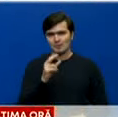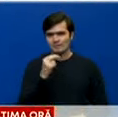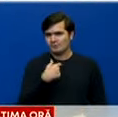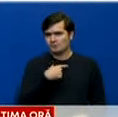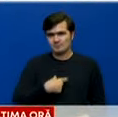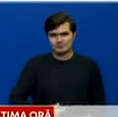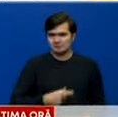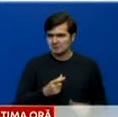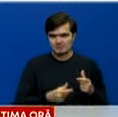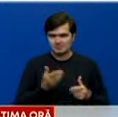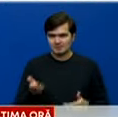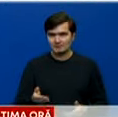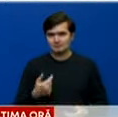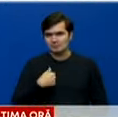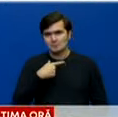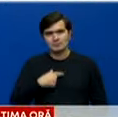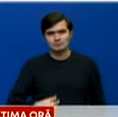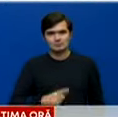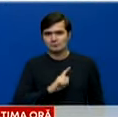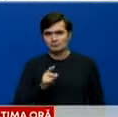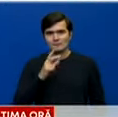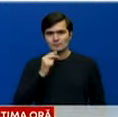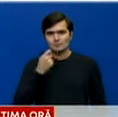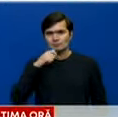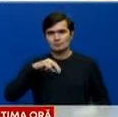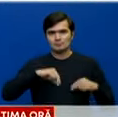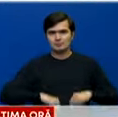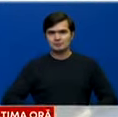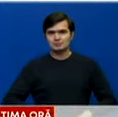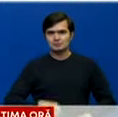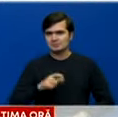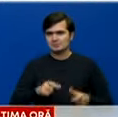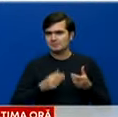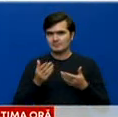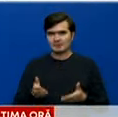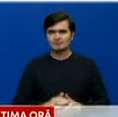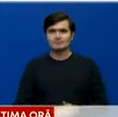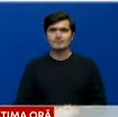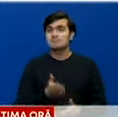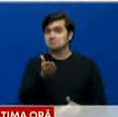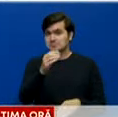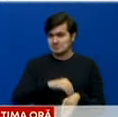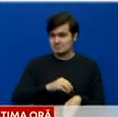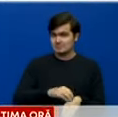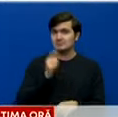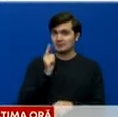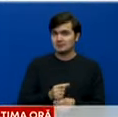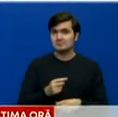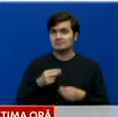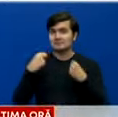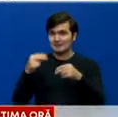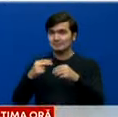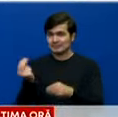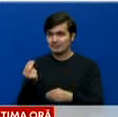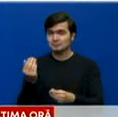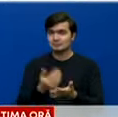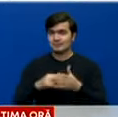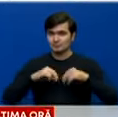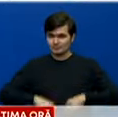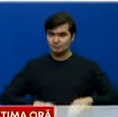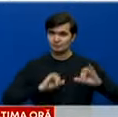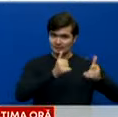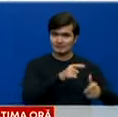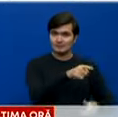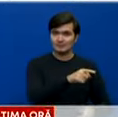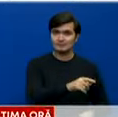Nu. Eu personal n-am vorbit cu domnul președinte Iohannis despre această temă. Simțiți că trebuie să-i dați niște explicații despre ce s-a întâmplat